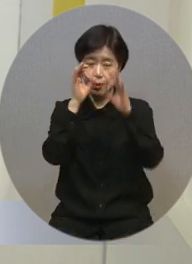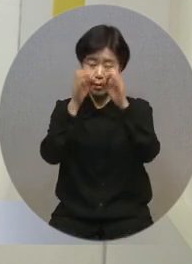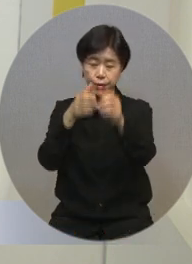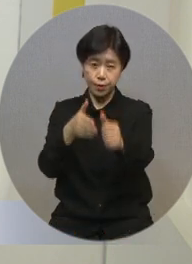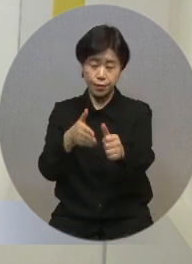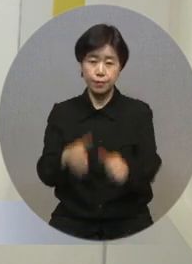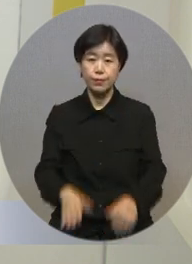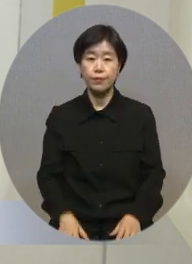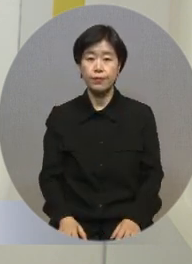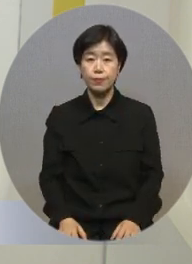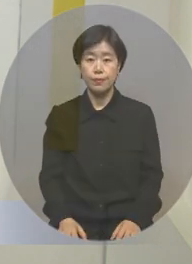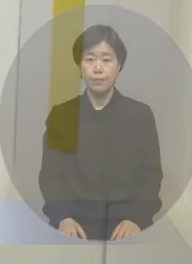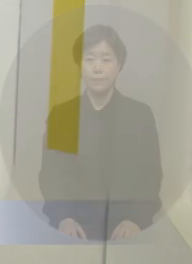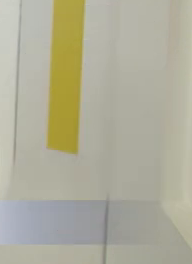확인할 수 있습니다